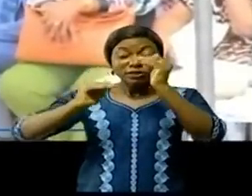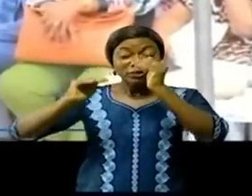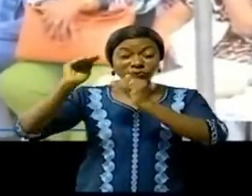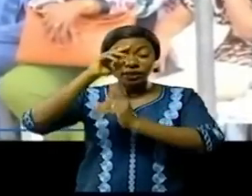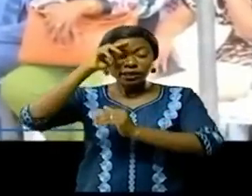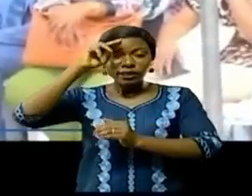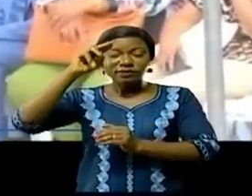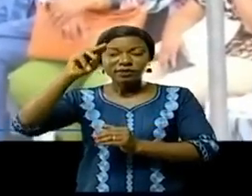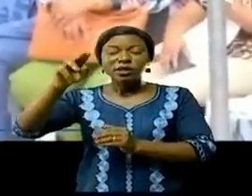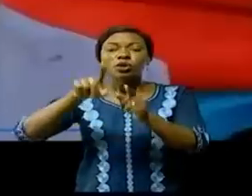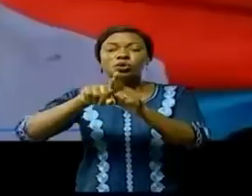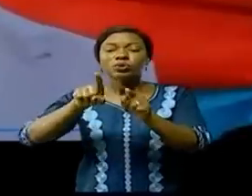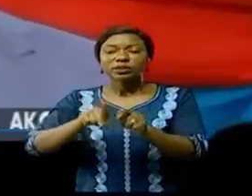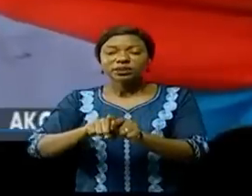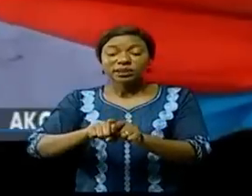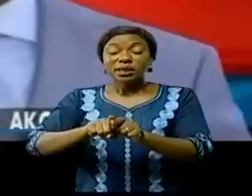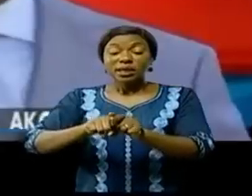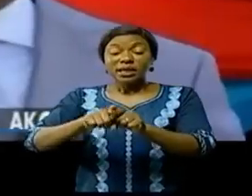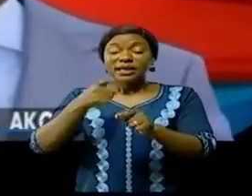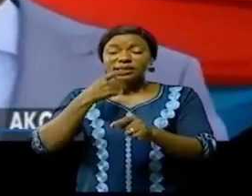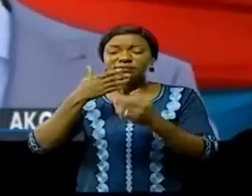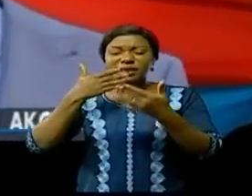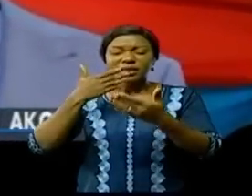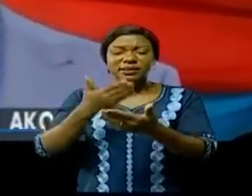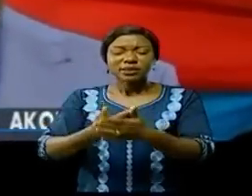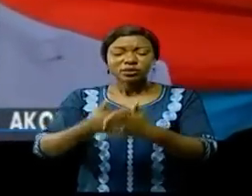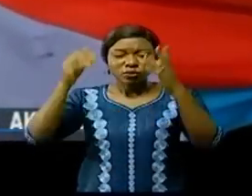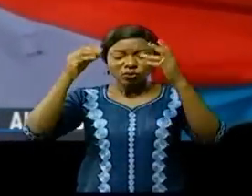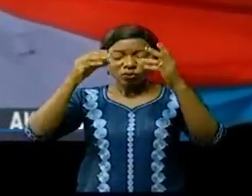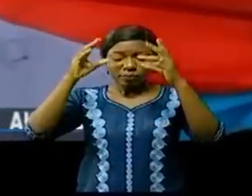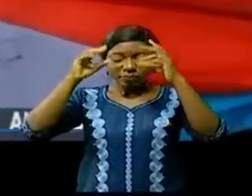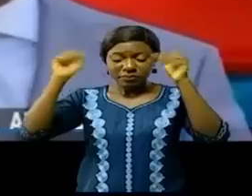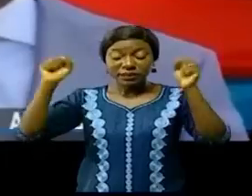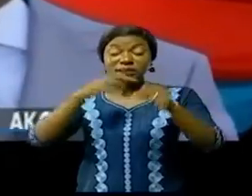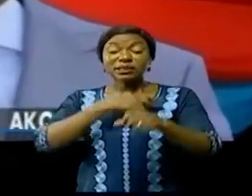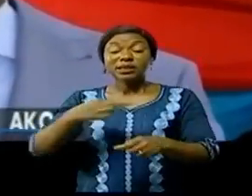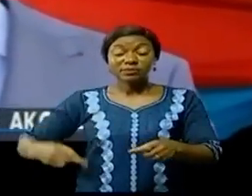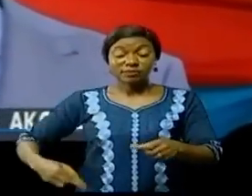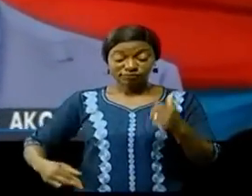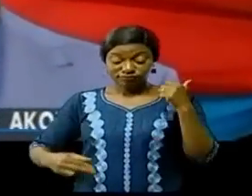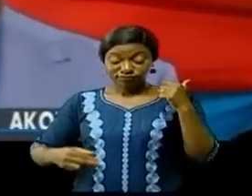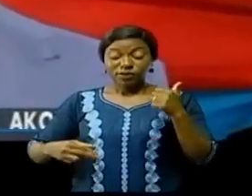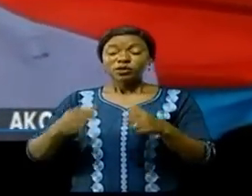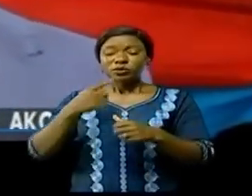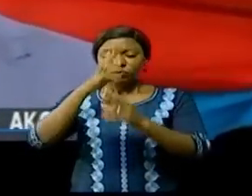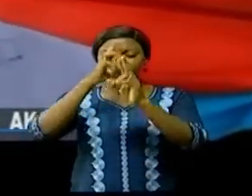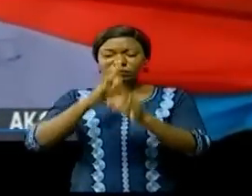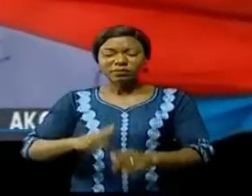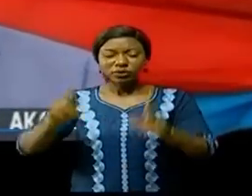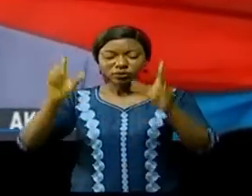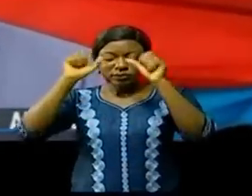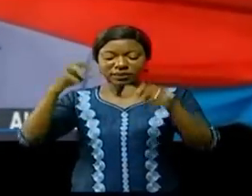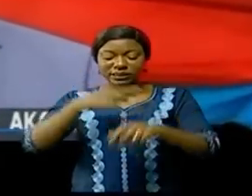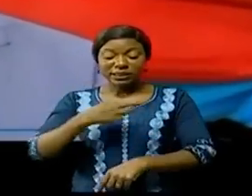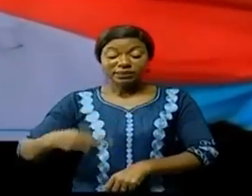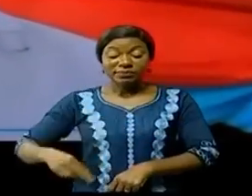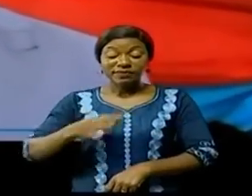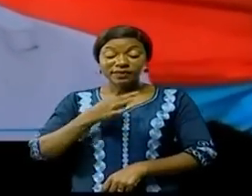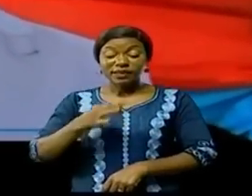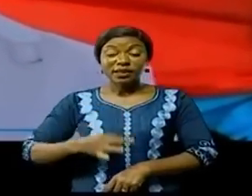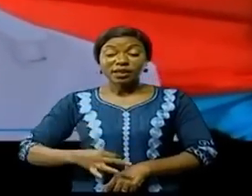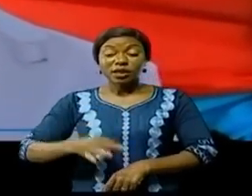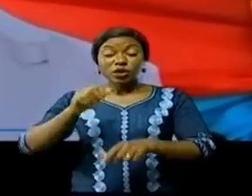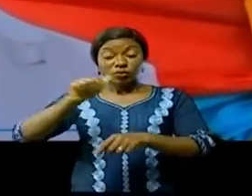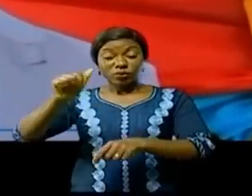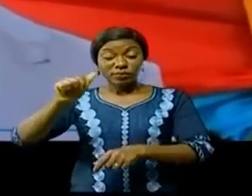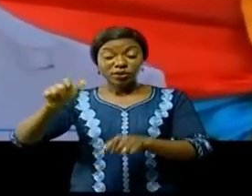au chef de l'État congolais, Félix Antoine Tshisekedi Tshilombo. Nous rendons les hommages au président de la République, chef de l'État, grand